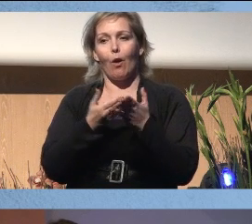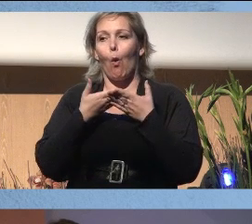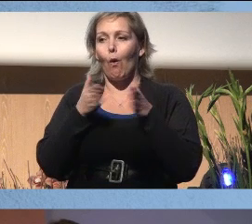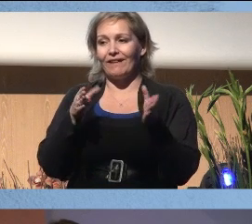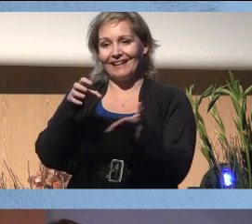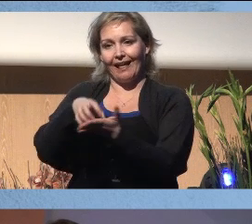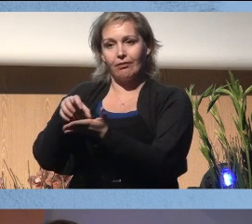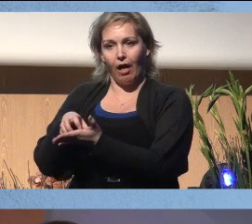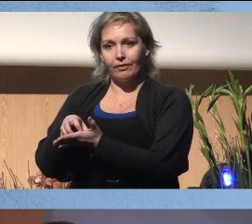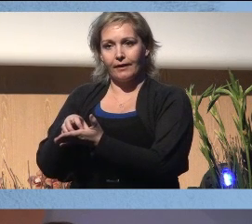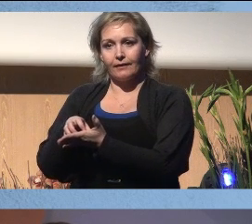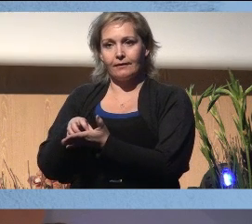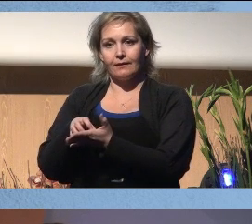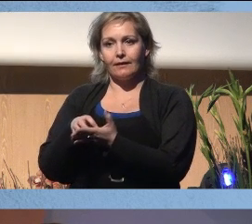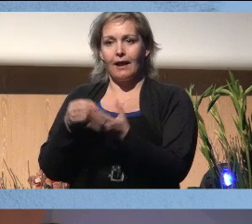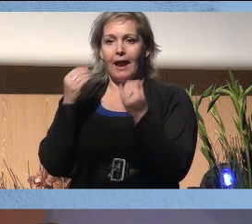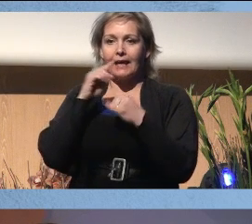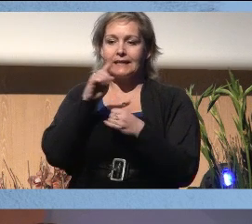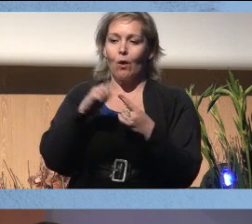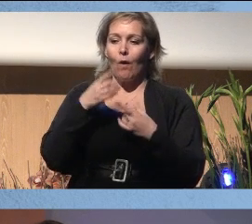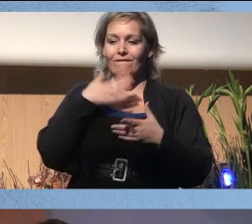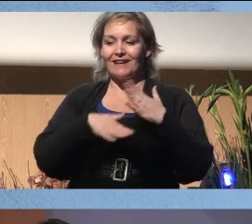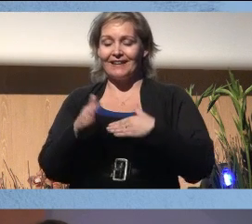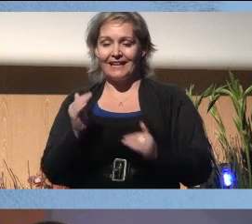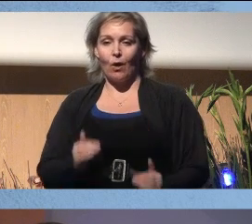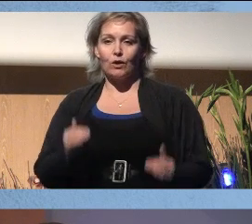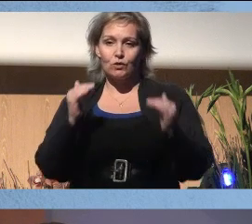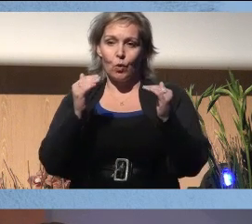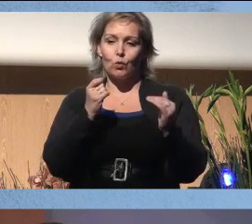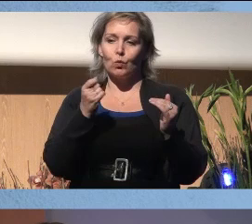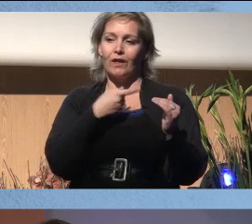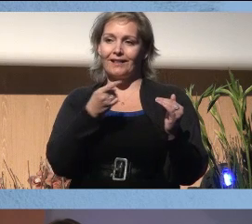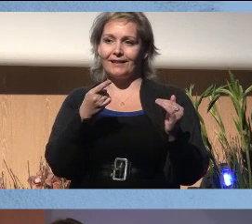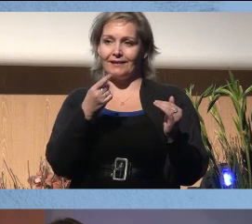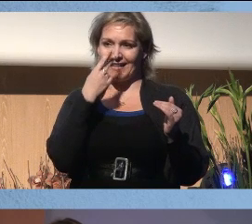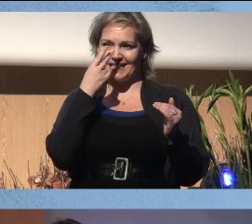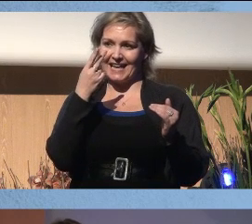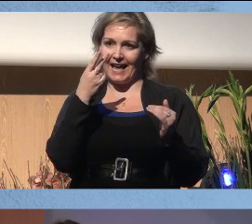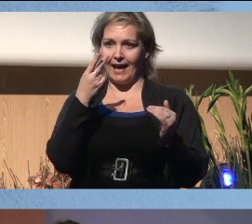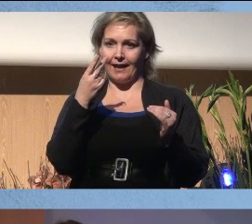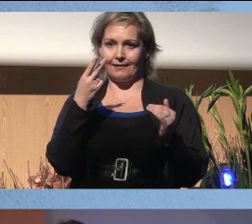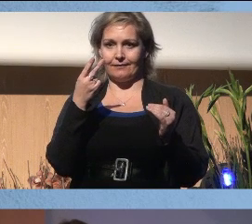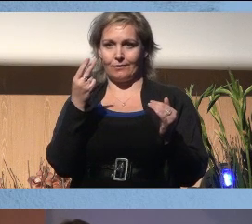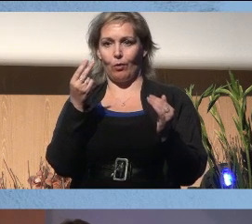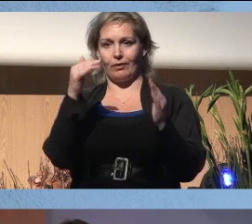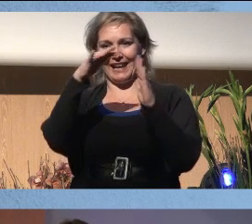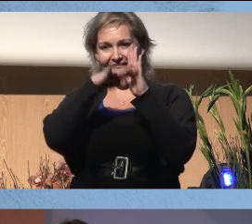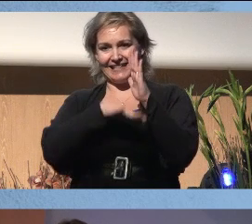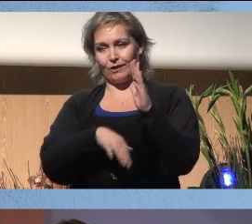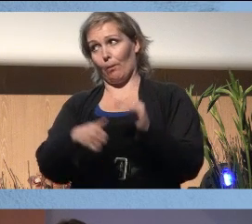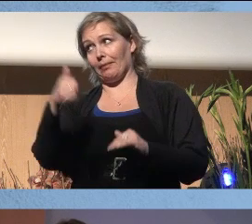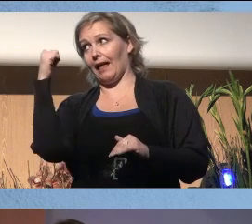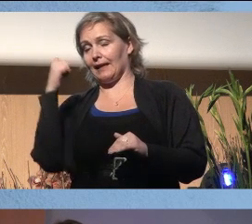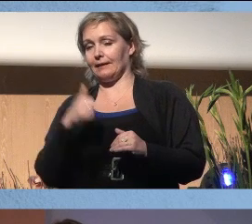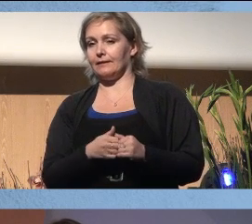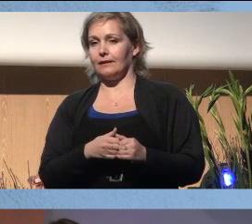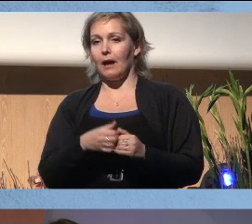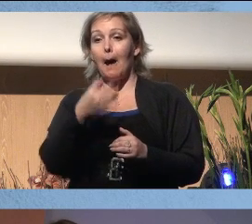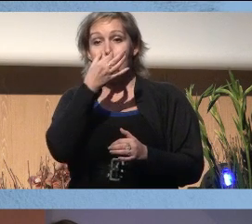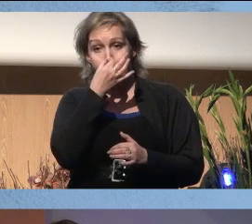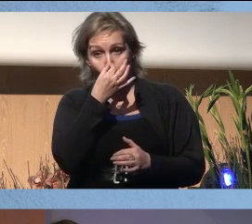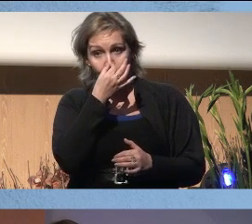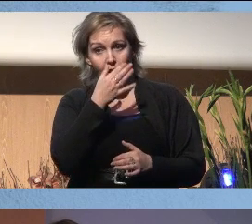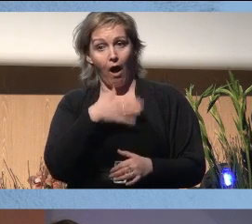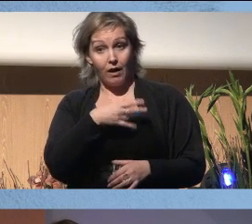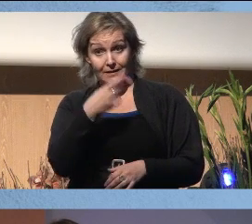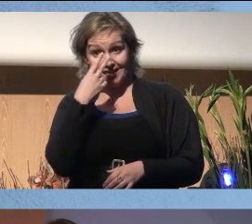offentlige etater, næringsliv og frivillige organisasjoner. Noen av de ser dere på en måte opplistet her. Moss